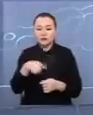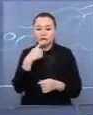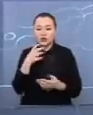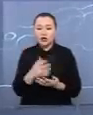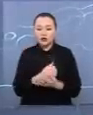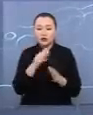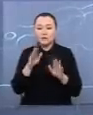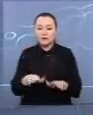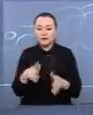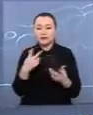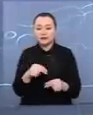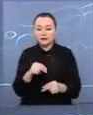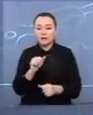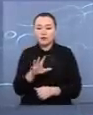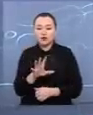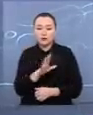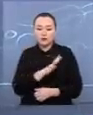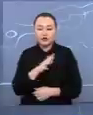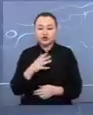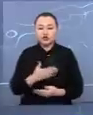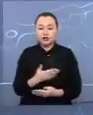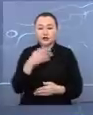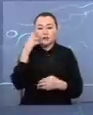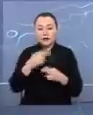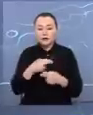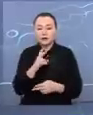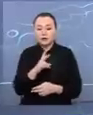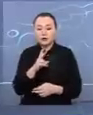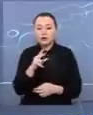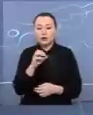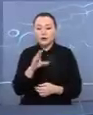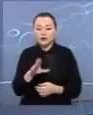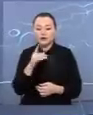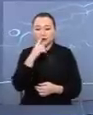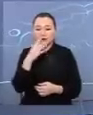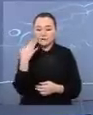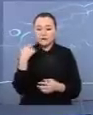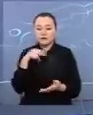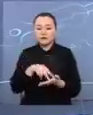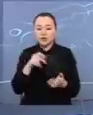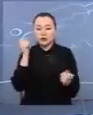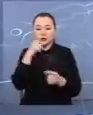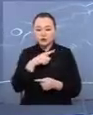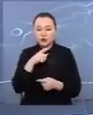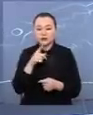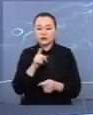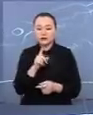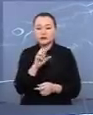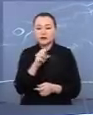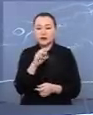нашли место, где предположительно жил его брат Мирбулат Курмашев. И недавно стало известно, что